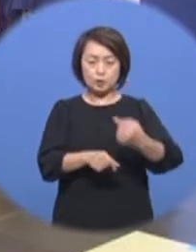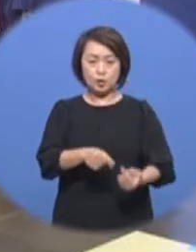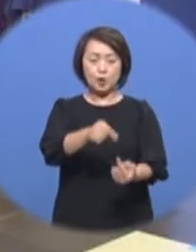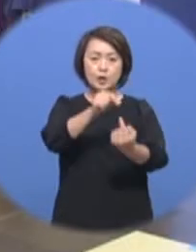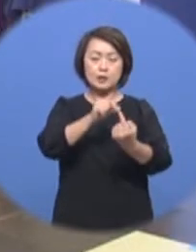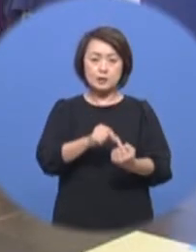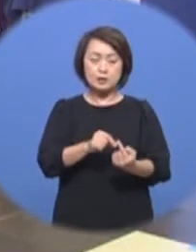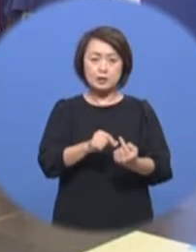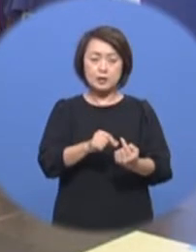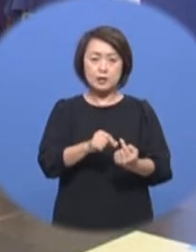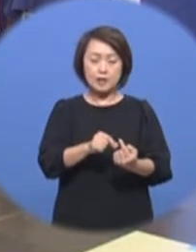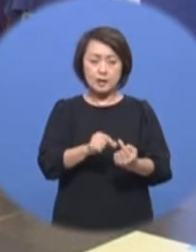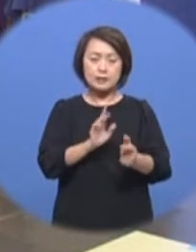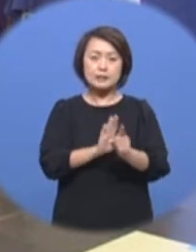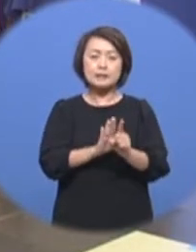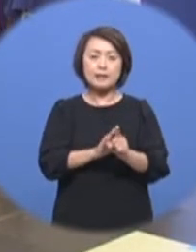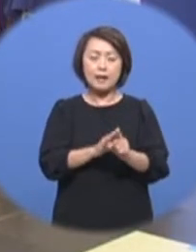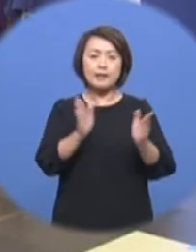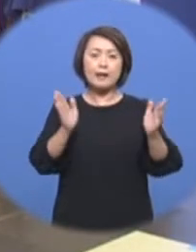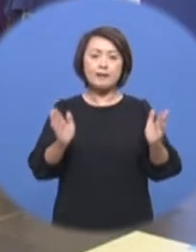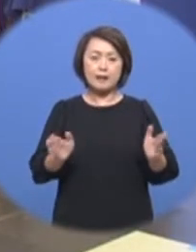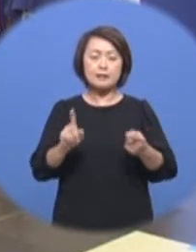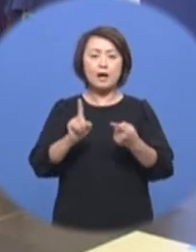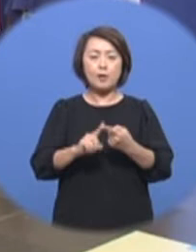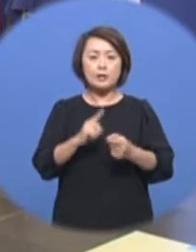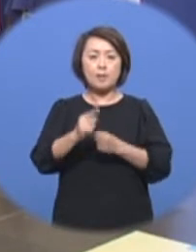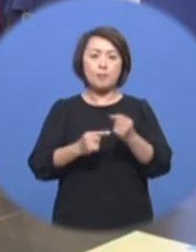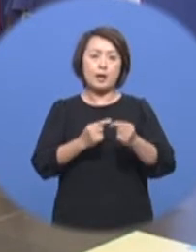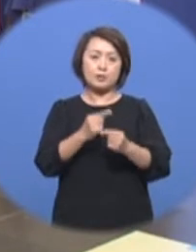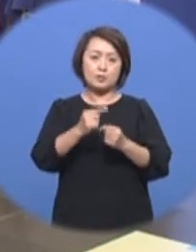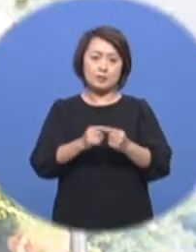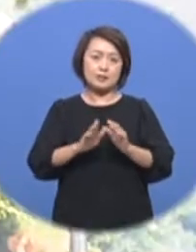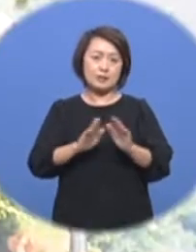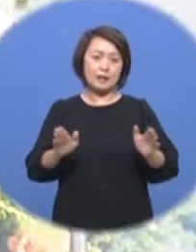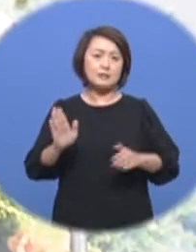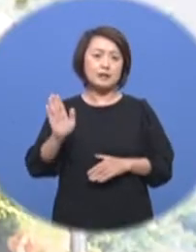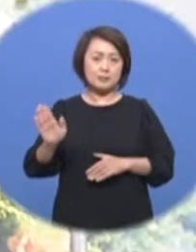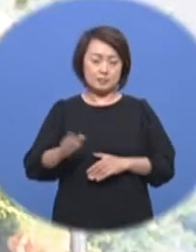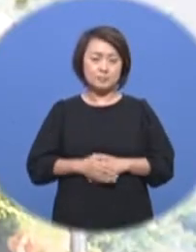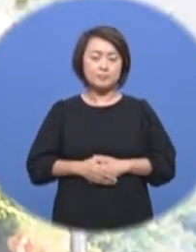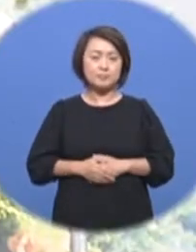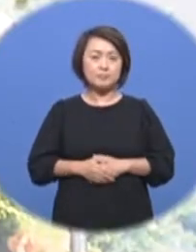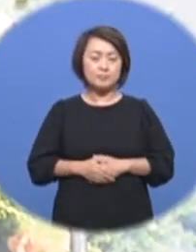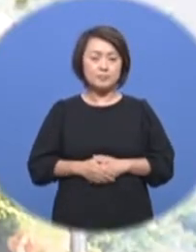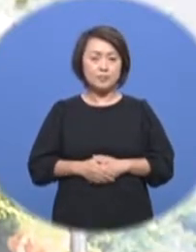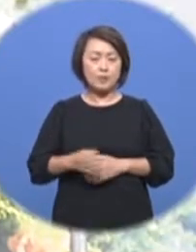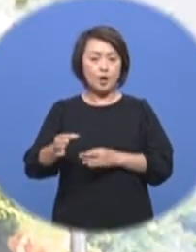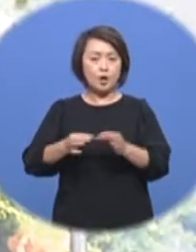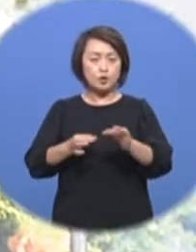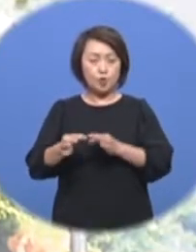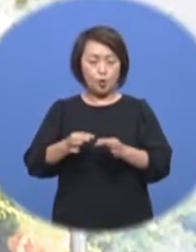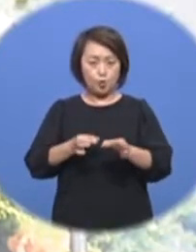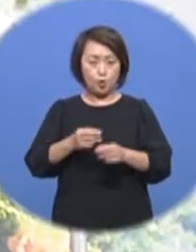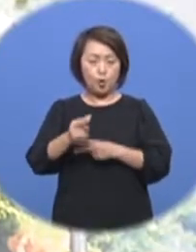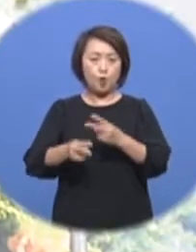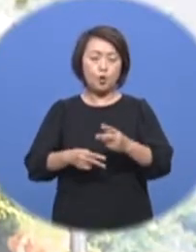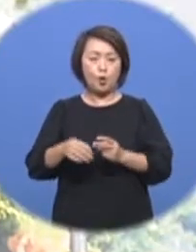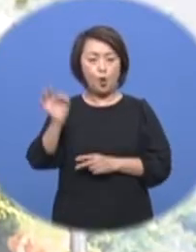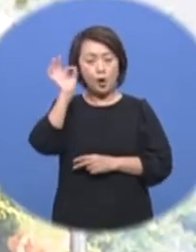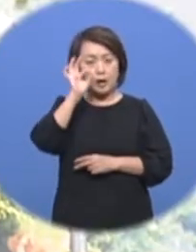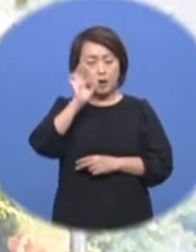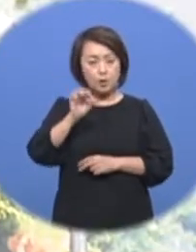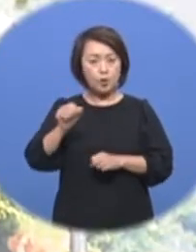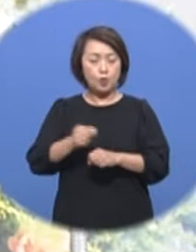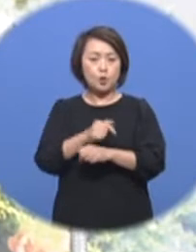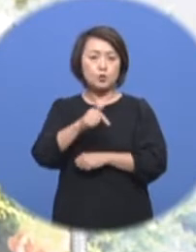援月間に合わせて毎年行っているものです。式では商工観光労働部の大川労働